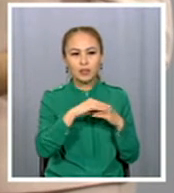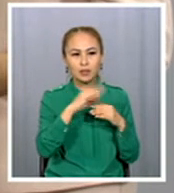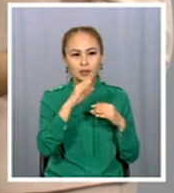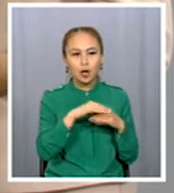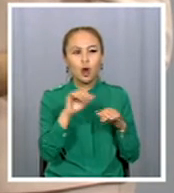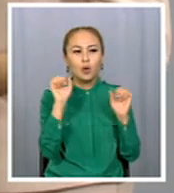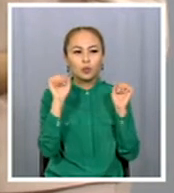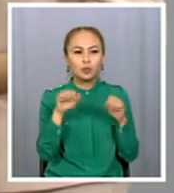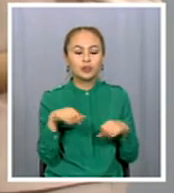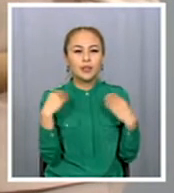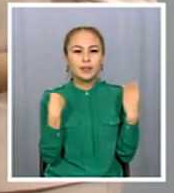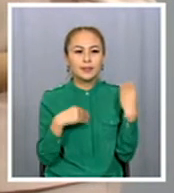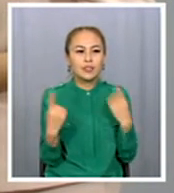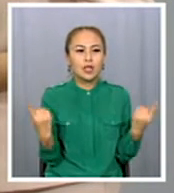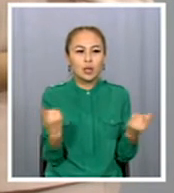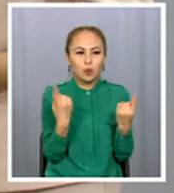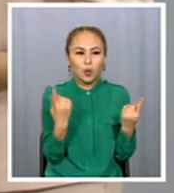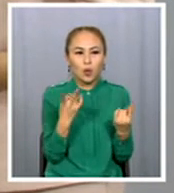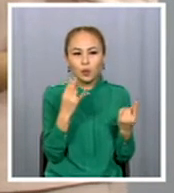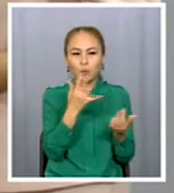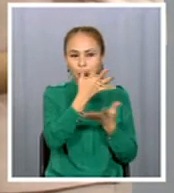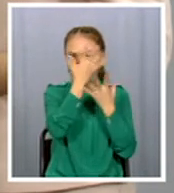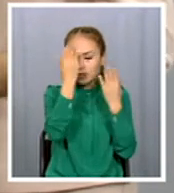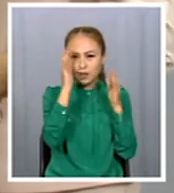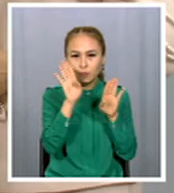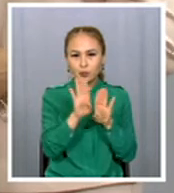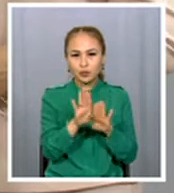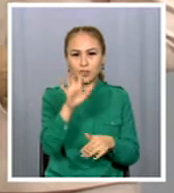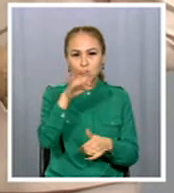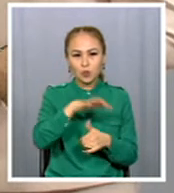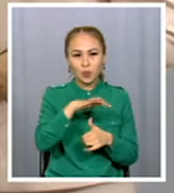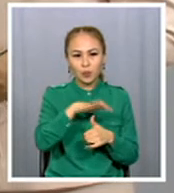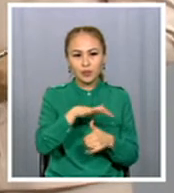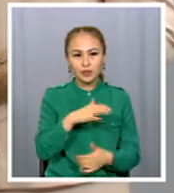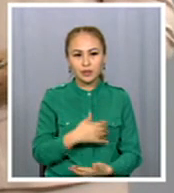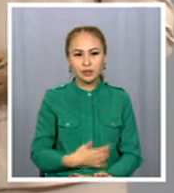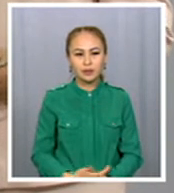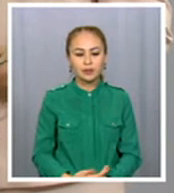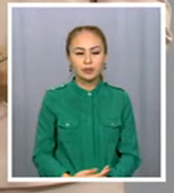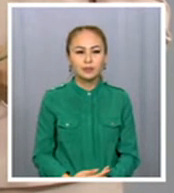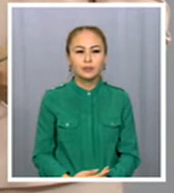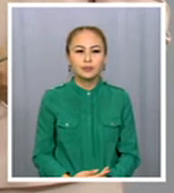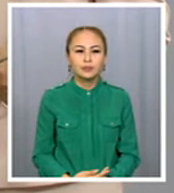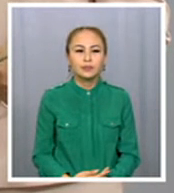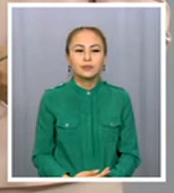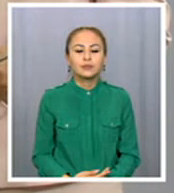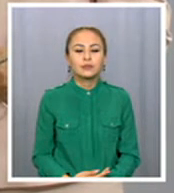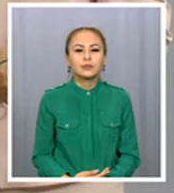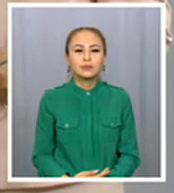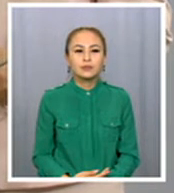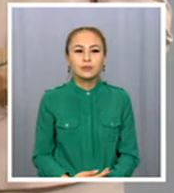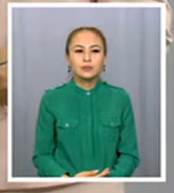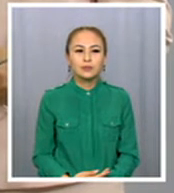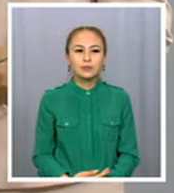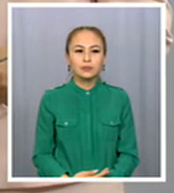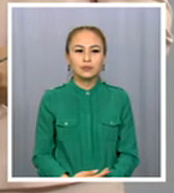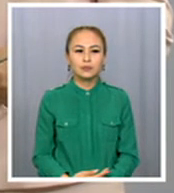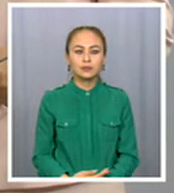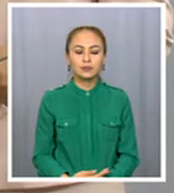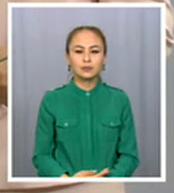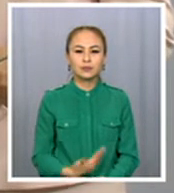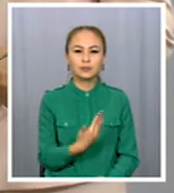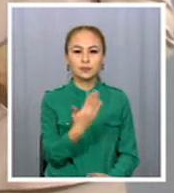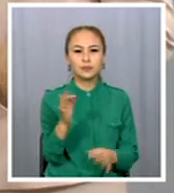Здорово. Можно одеться легко, но не забудьте взять зонтик. Замечательно, ребята. Вы